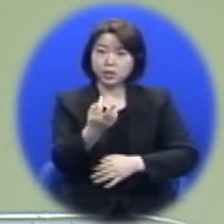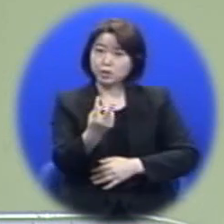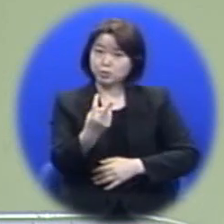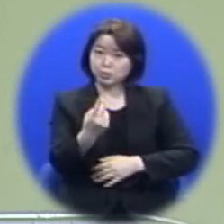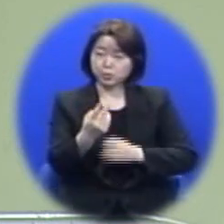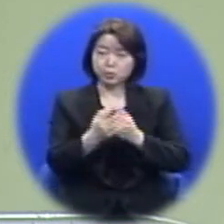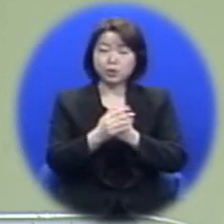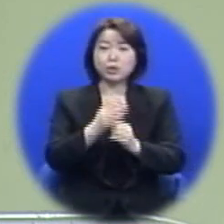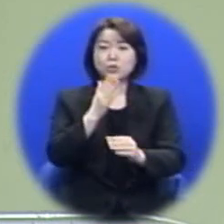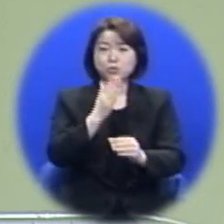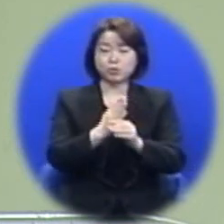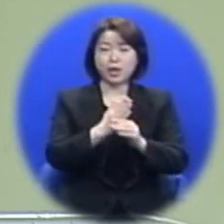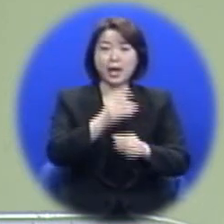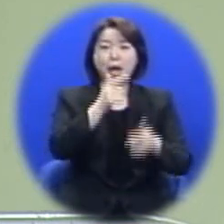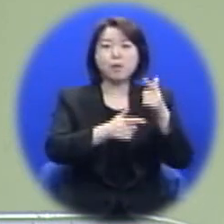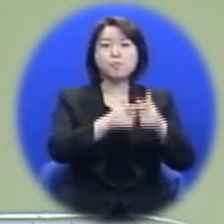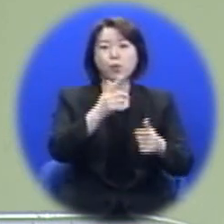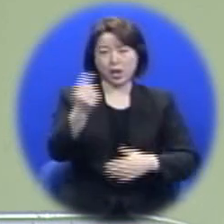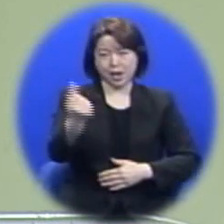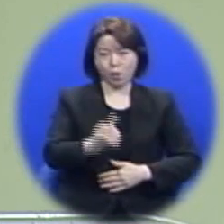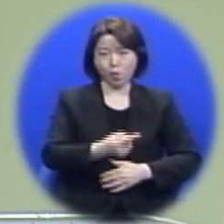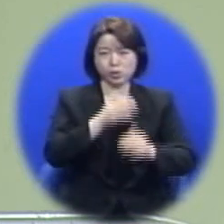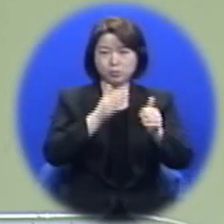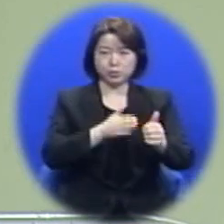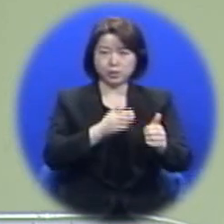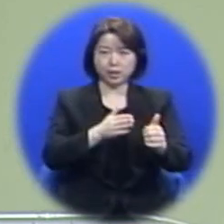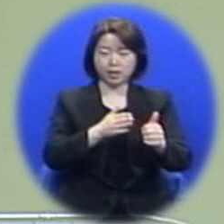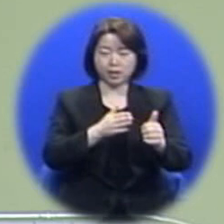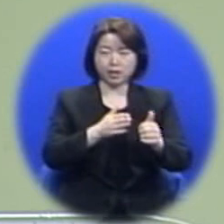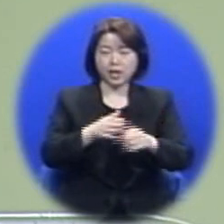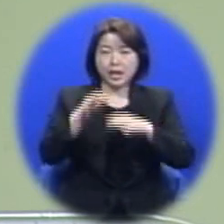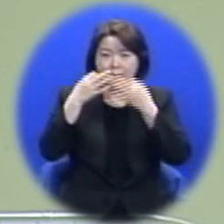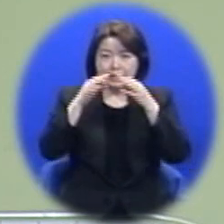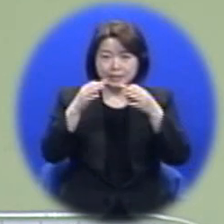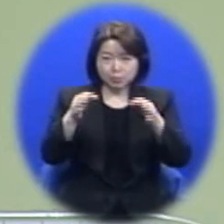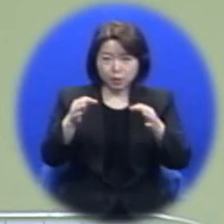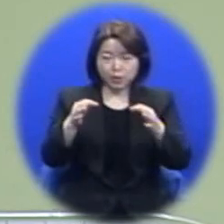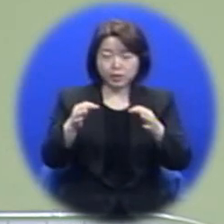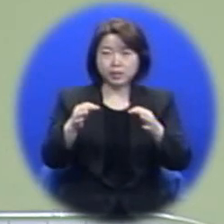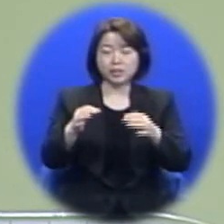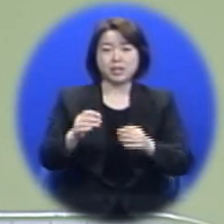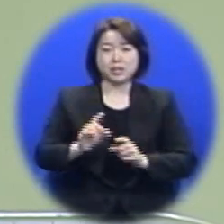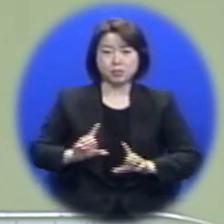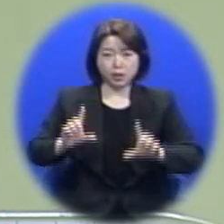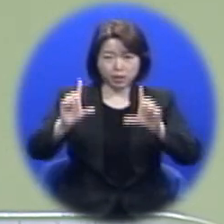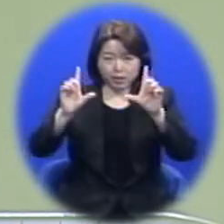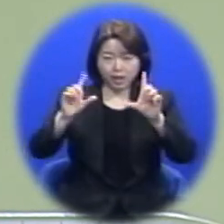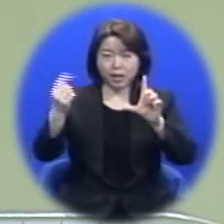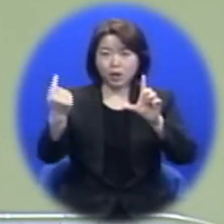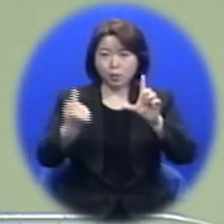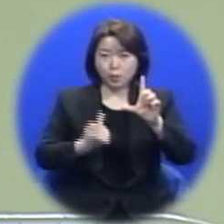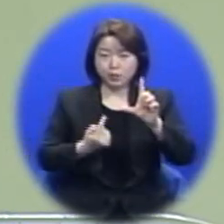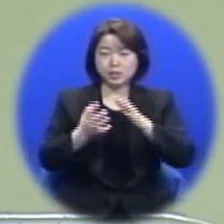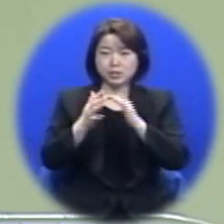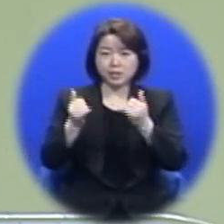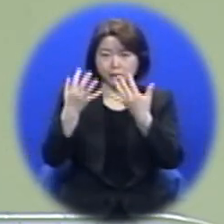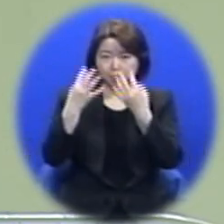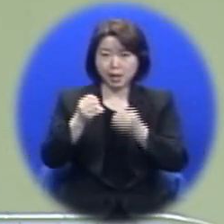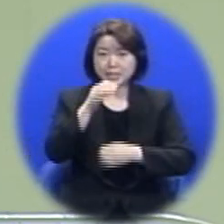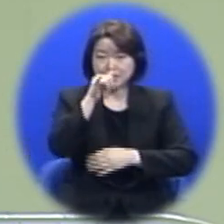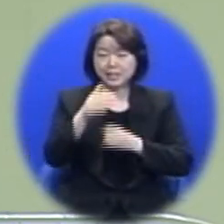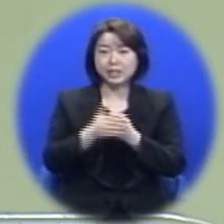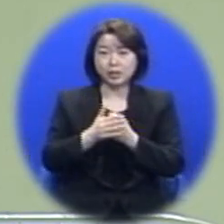권합니다 금요일엔 성 금요일에 오시면서 많은 교우들이 에 함께할 거라고 생각이